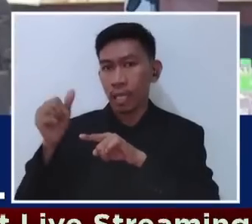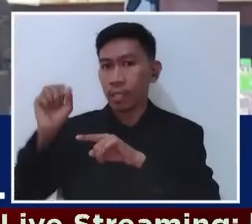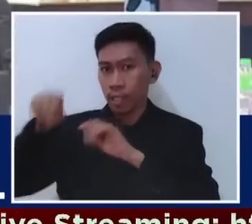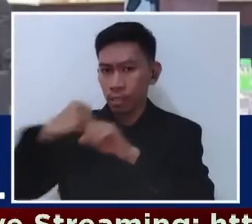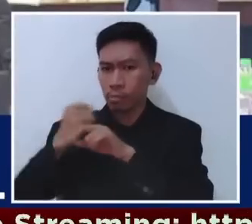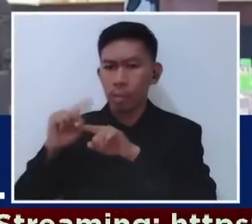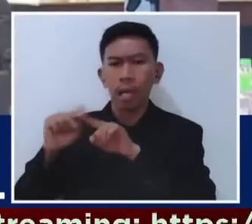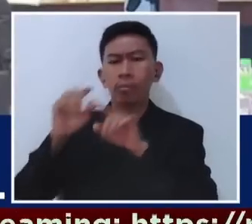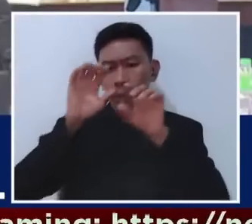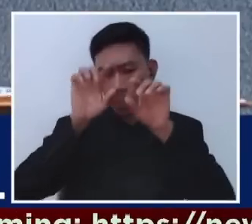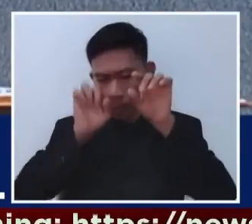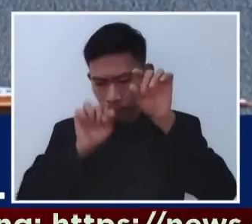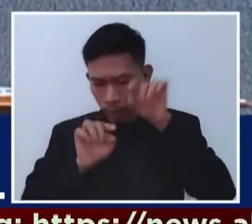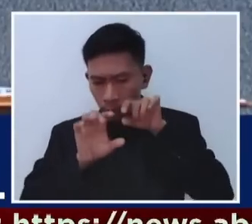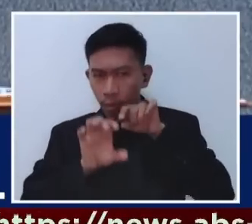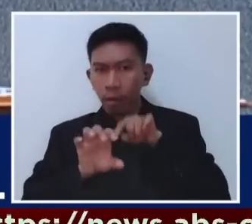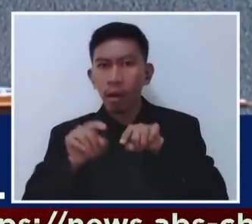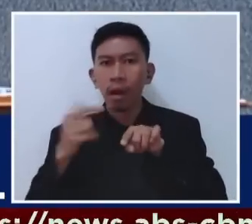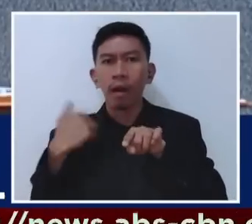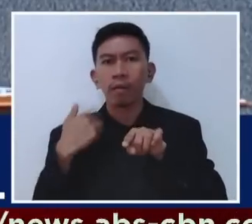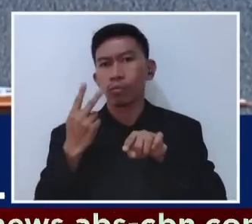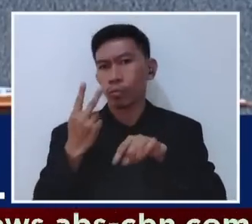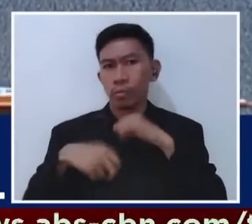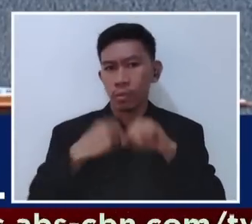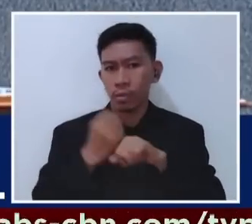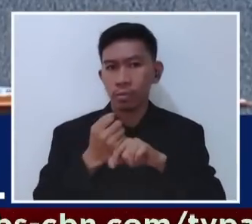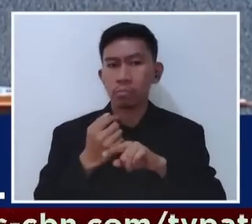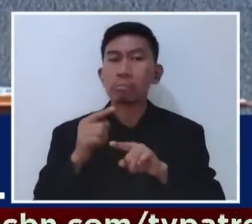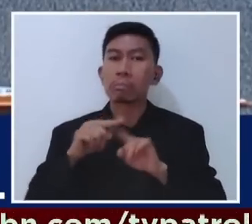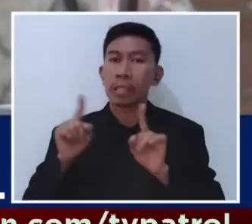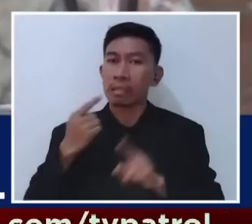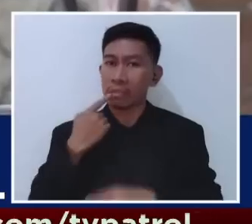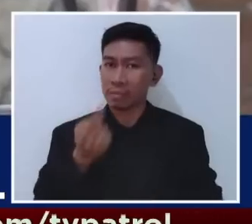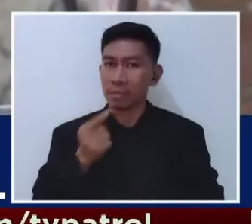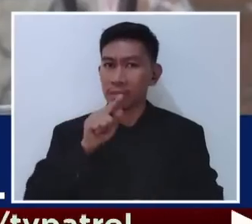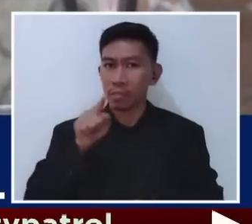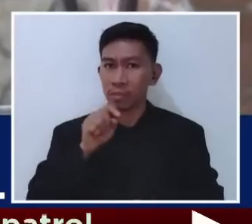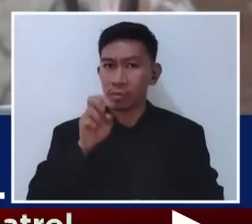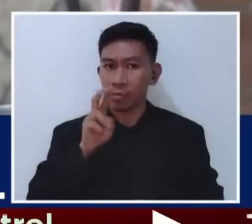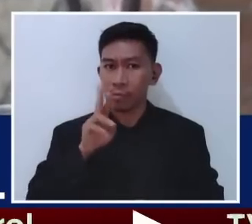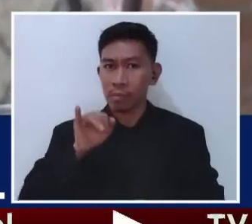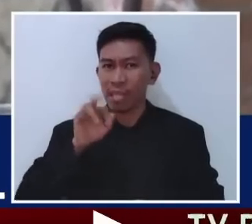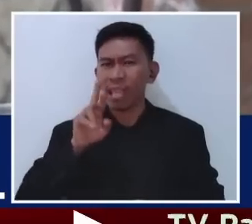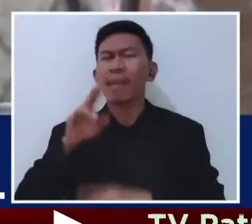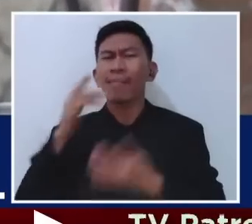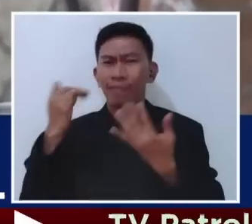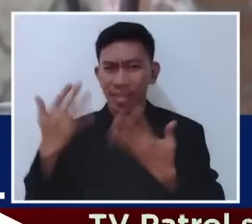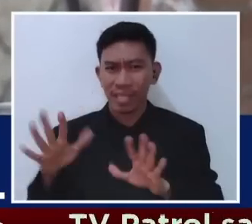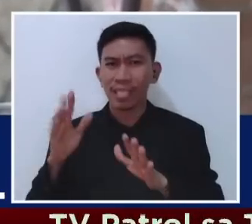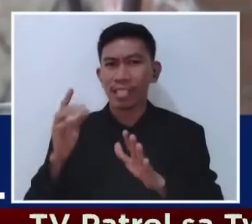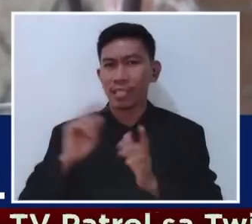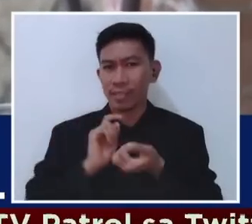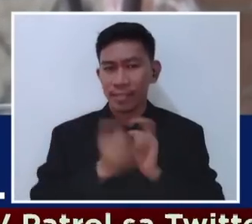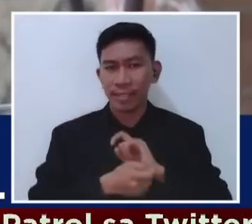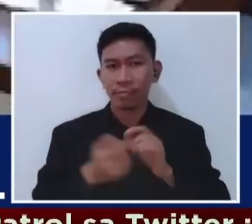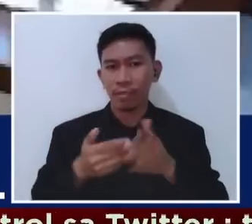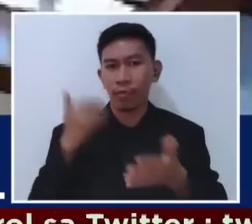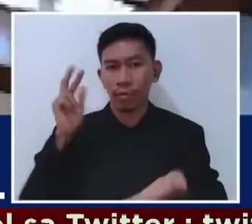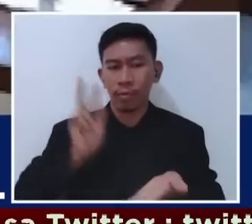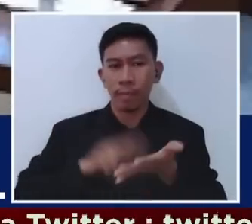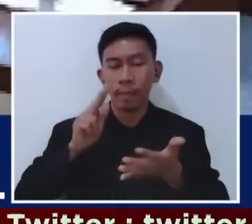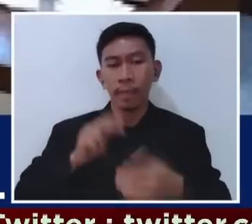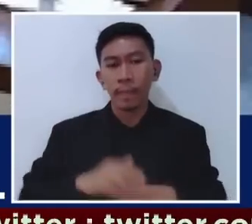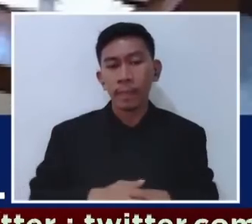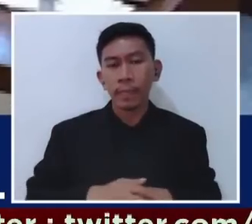Secretary Renato Bantog Jr. na itama na ito bago napirmahan ni Zubiri. Iginiit din ni Senate President Pro Tempore Loren Legarda